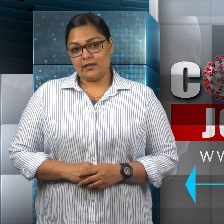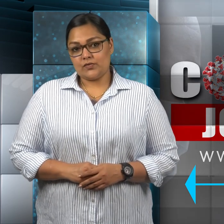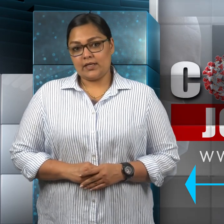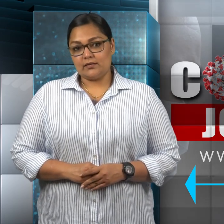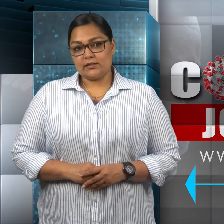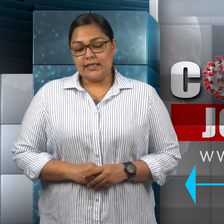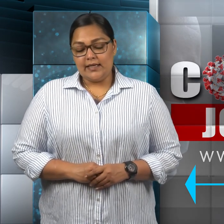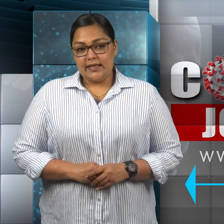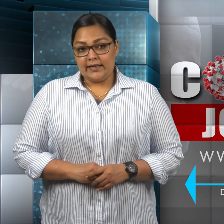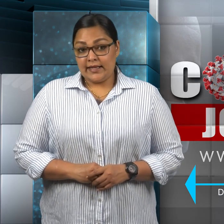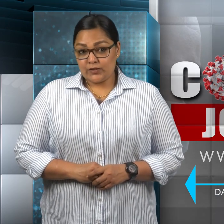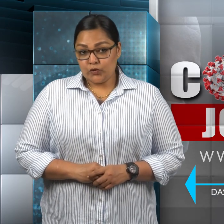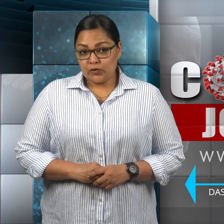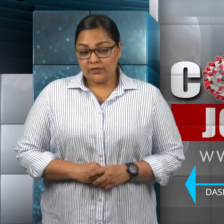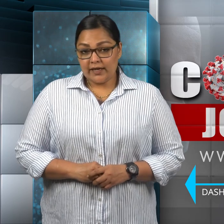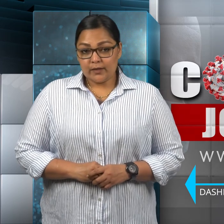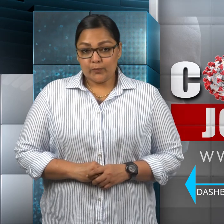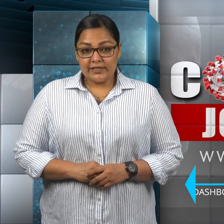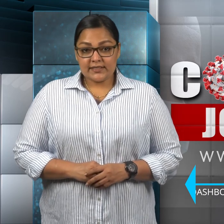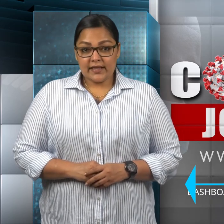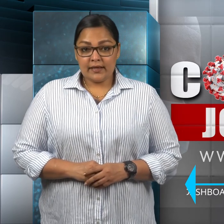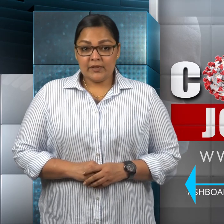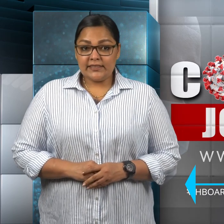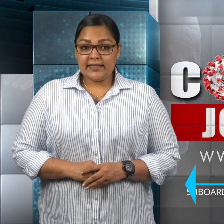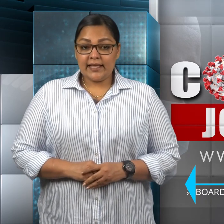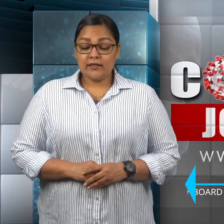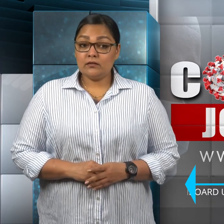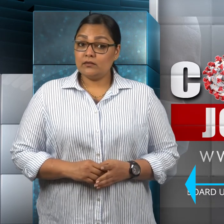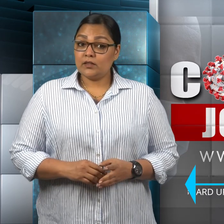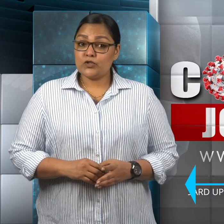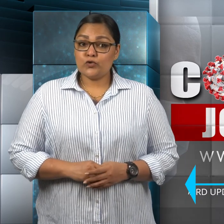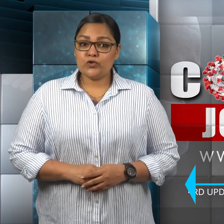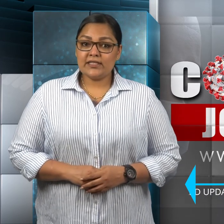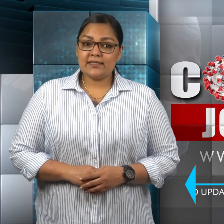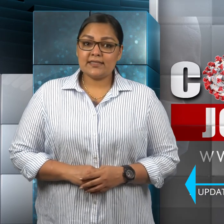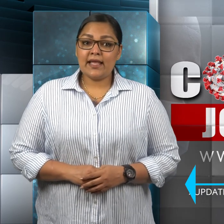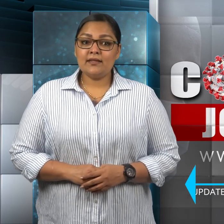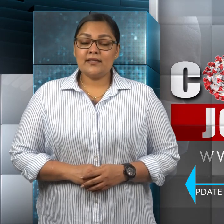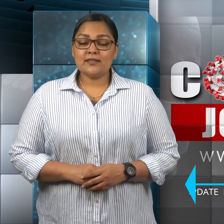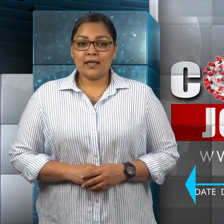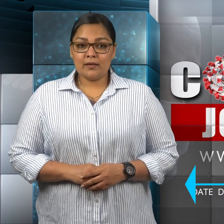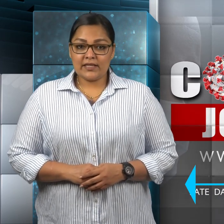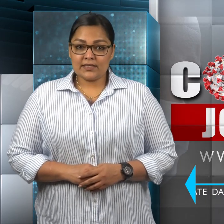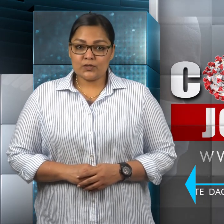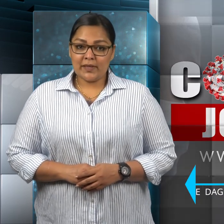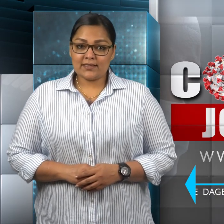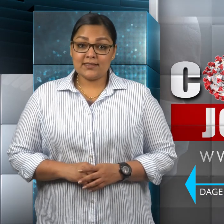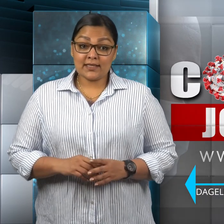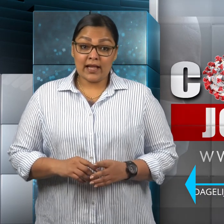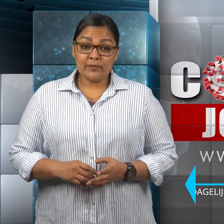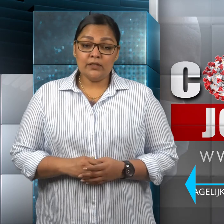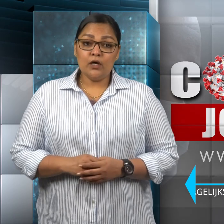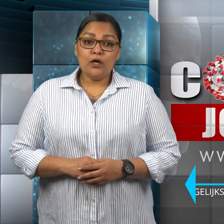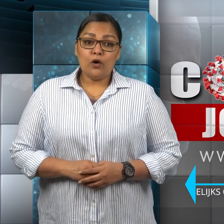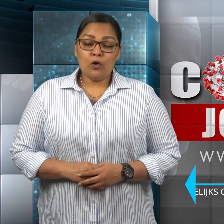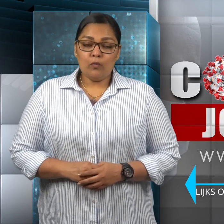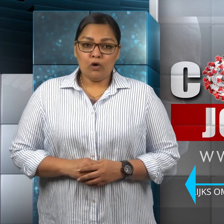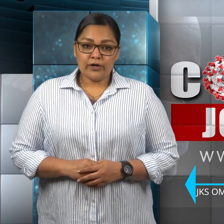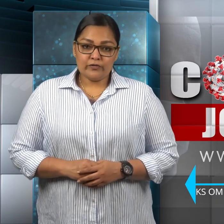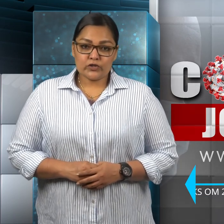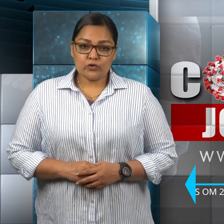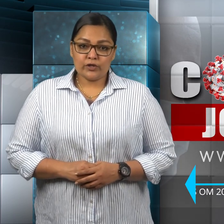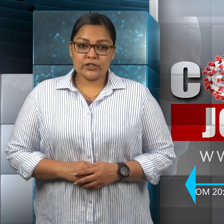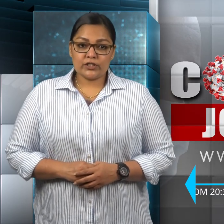kliklijn ingesteld. In deze unit werken politie en militairen, de bestuursdienst en de dienst arbeidsinspectie samen